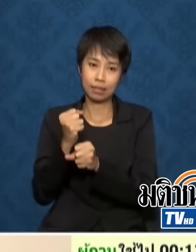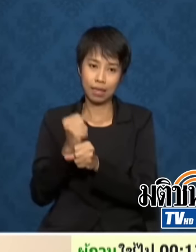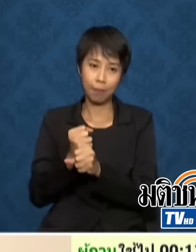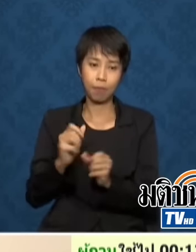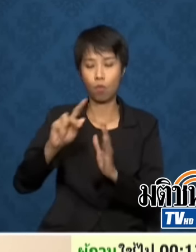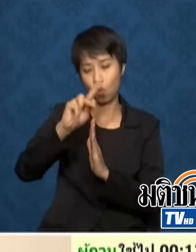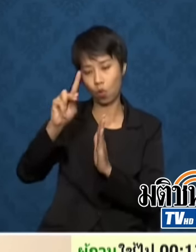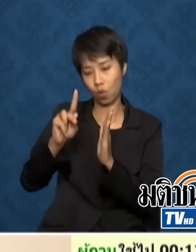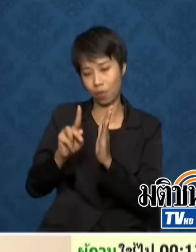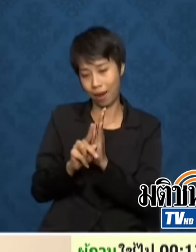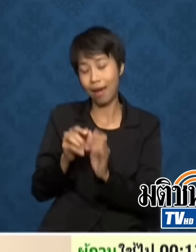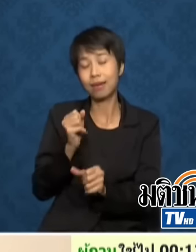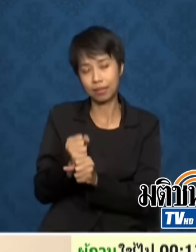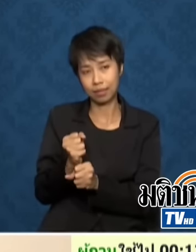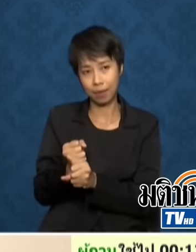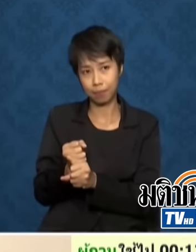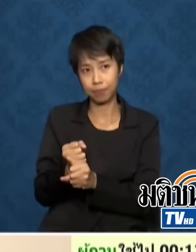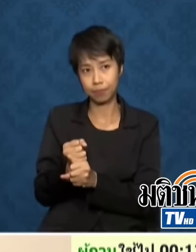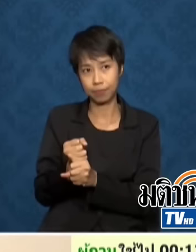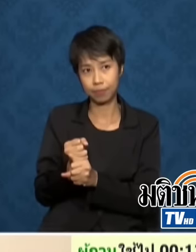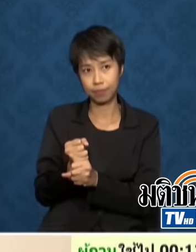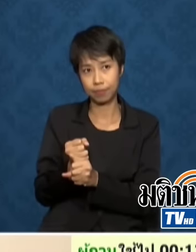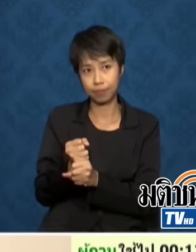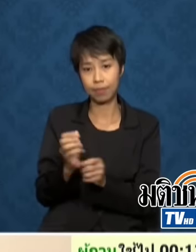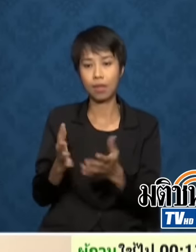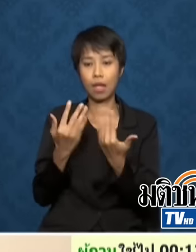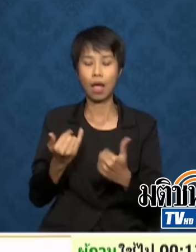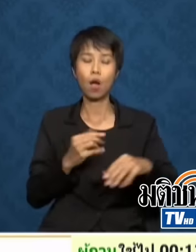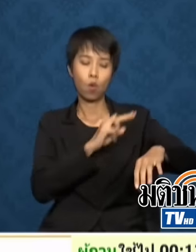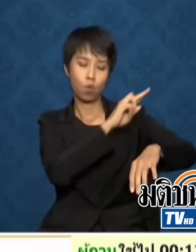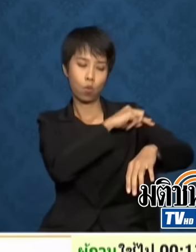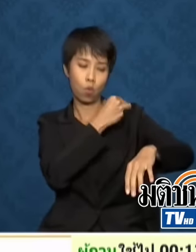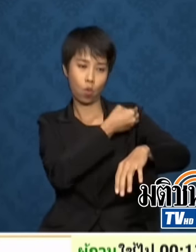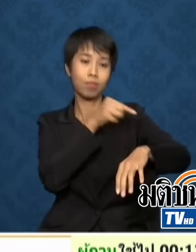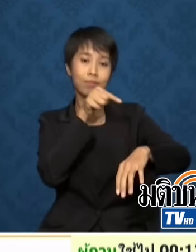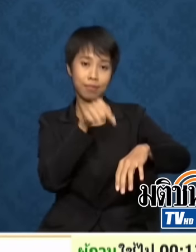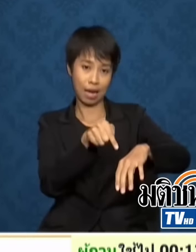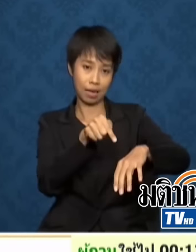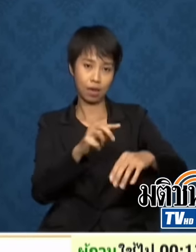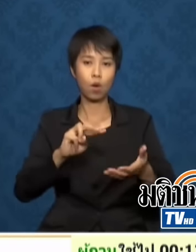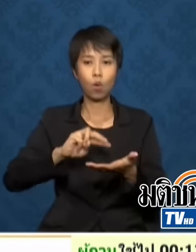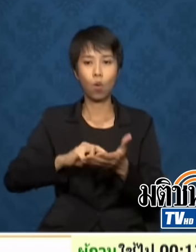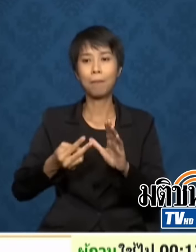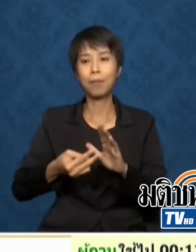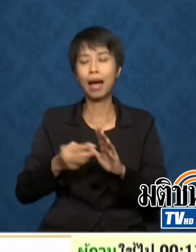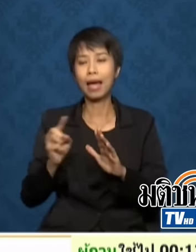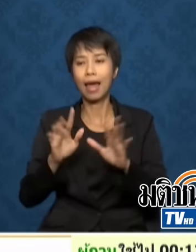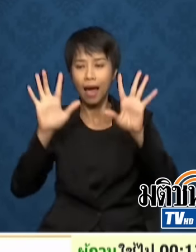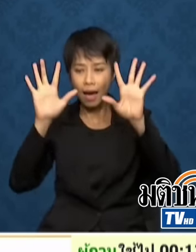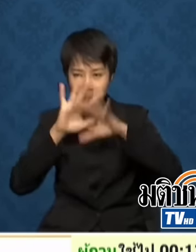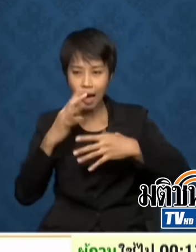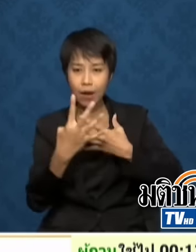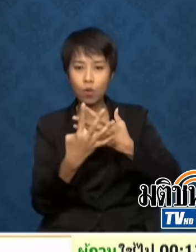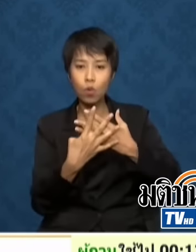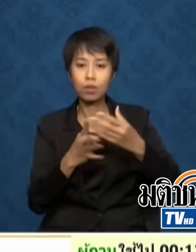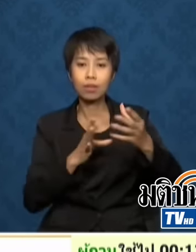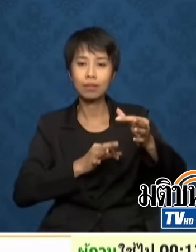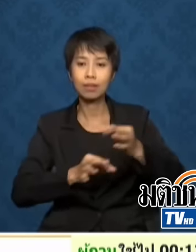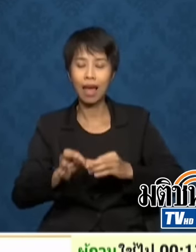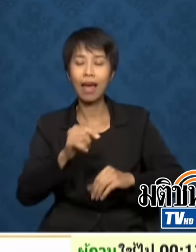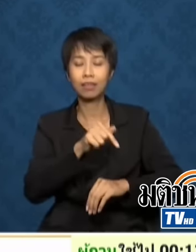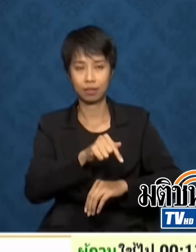างเนี่ยก็ถือว่าโรงพยาบาลเป็นที่คุมขังอื่นแล้วก็ต้องมาหักโทษ